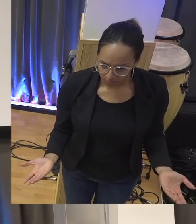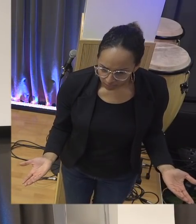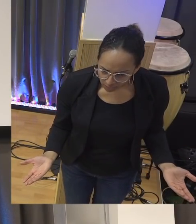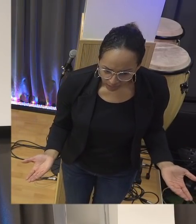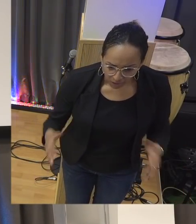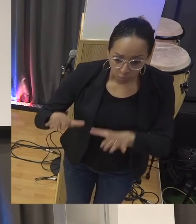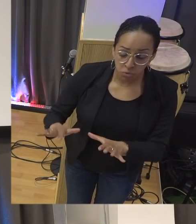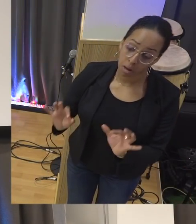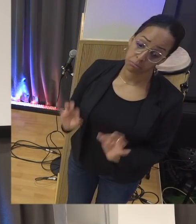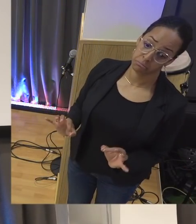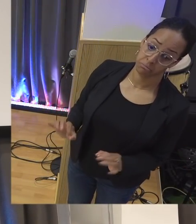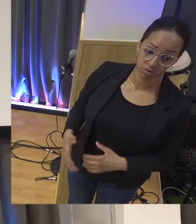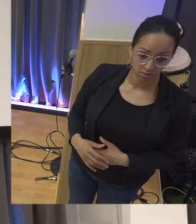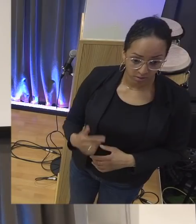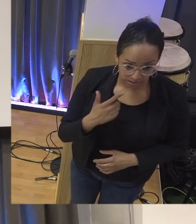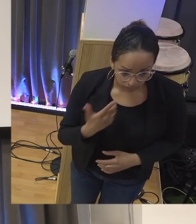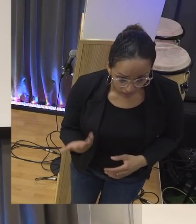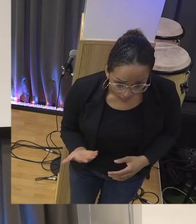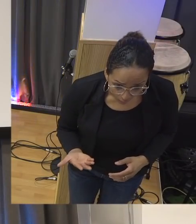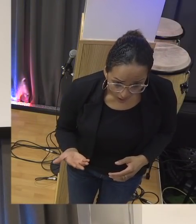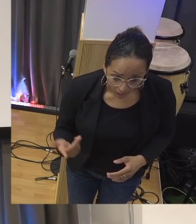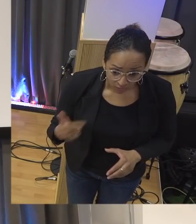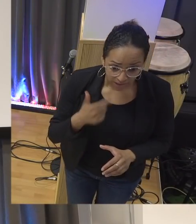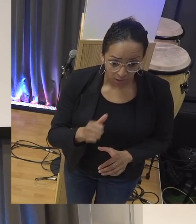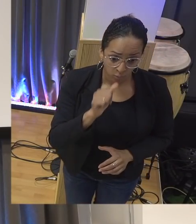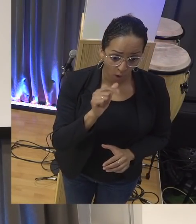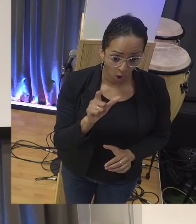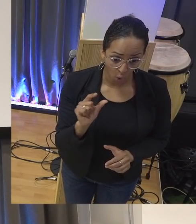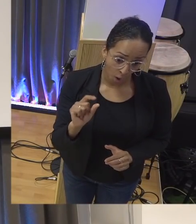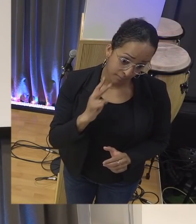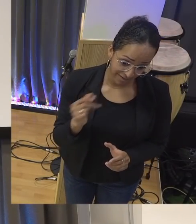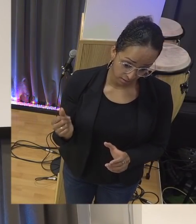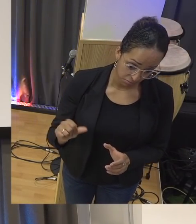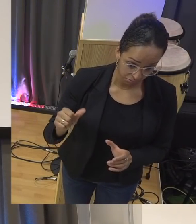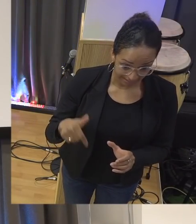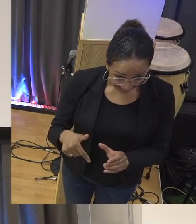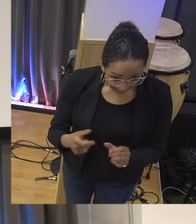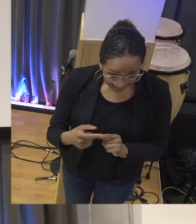Un musulman modéré, c'est celui qui boit de l'eau avec du vin?